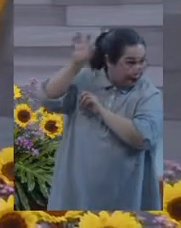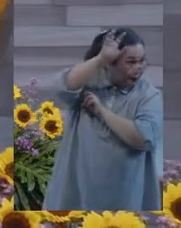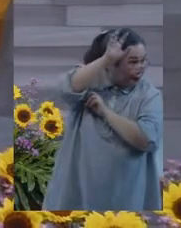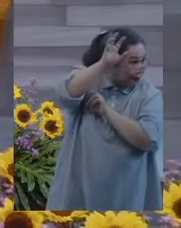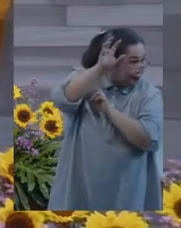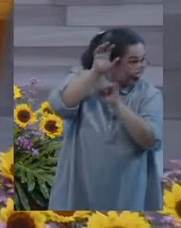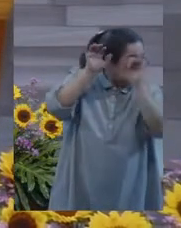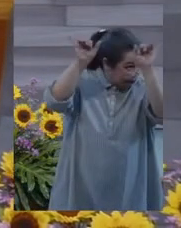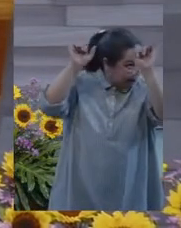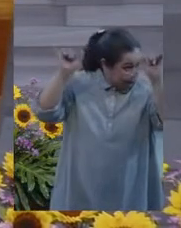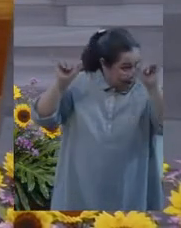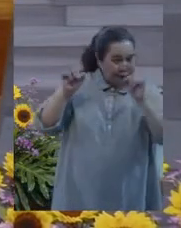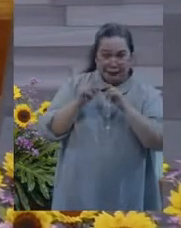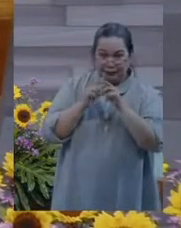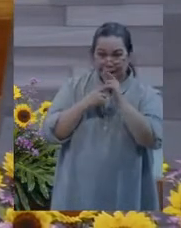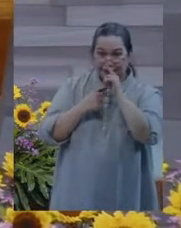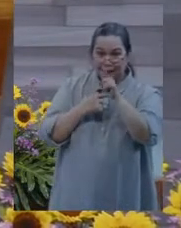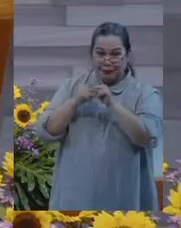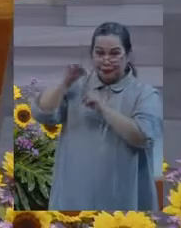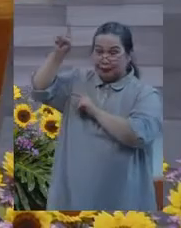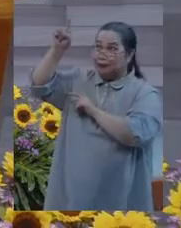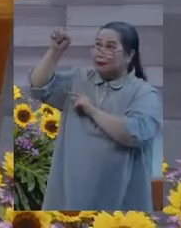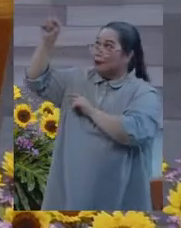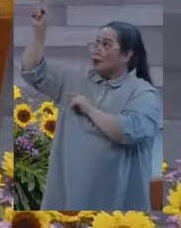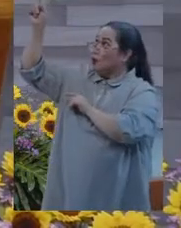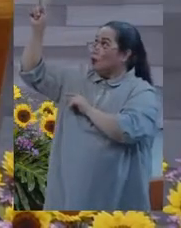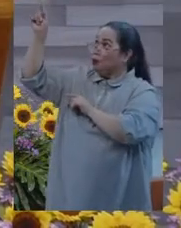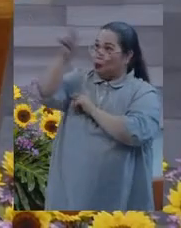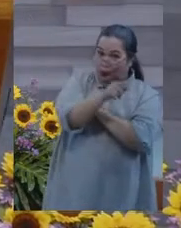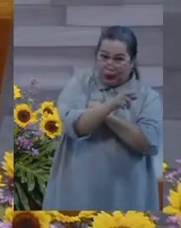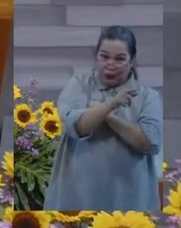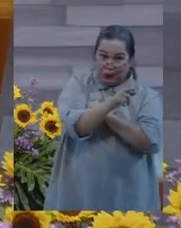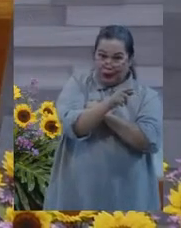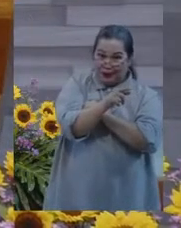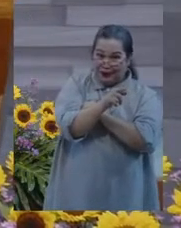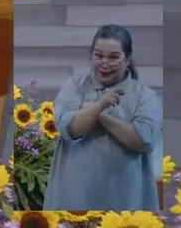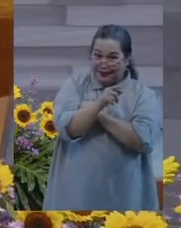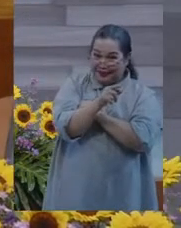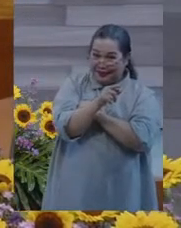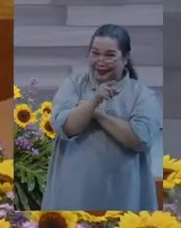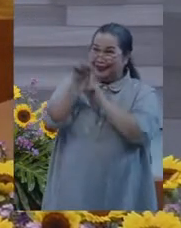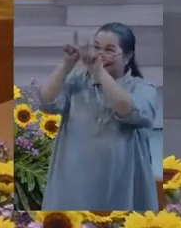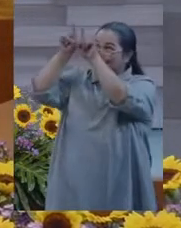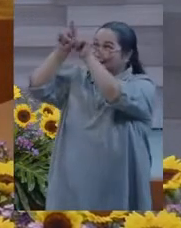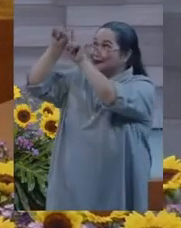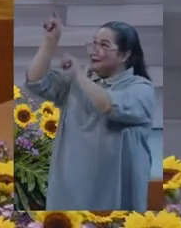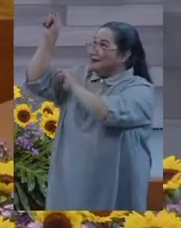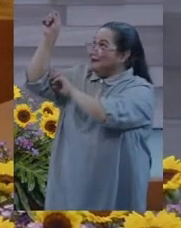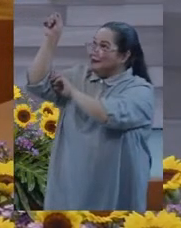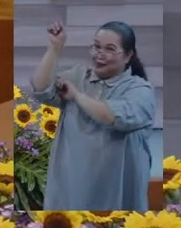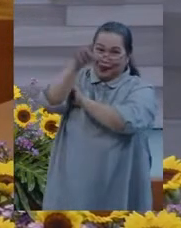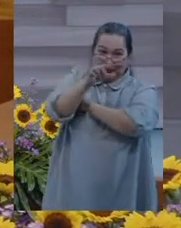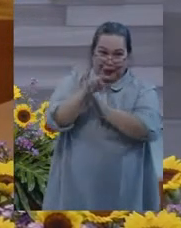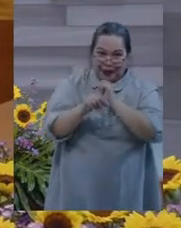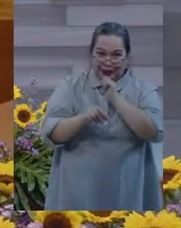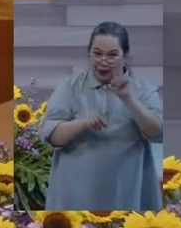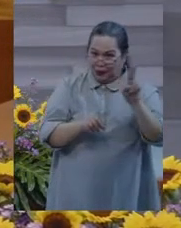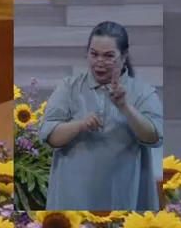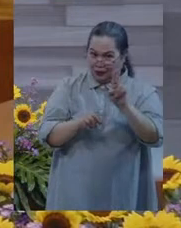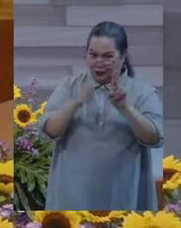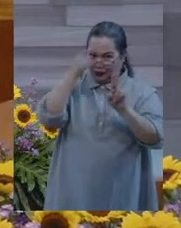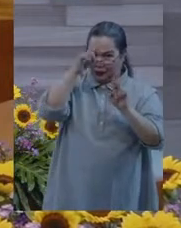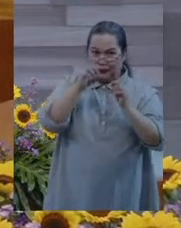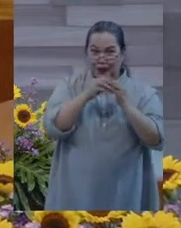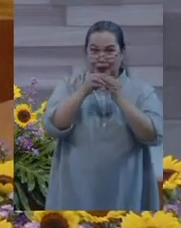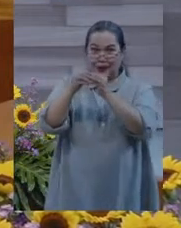po, gumagalaw, shooting star. Pag shooting star po, hindi nyo dapat gagamitin yon para sa